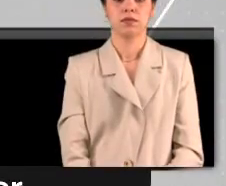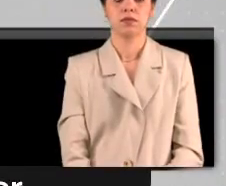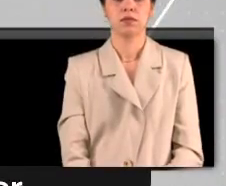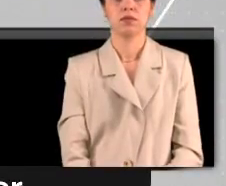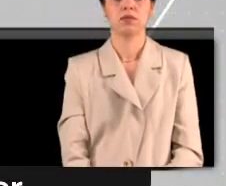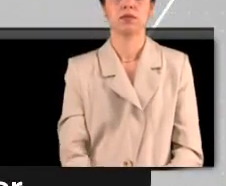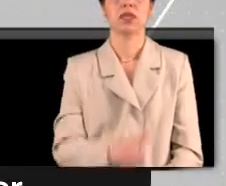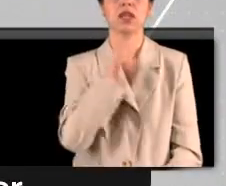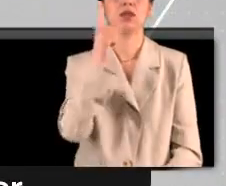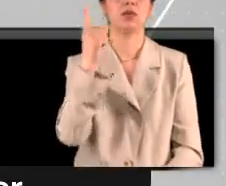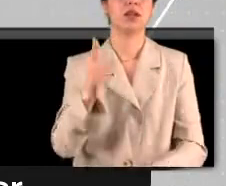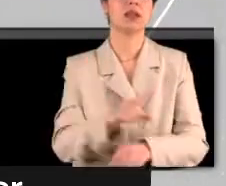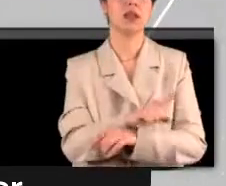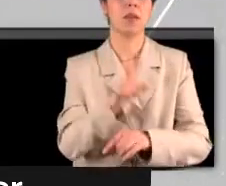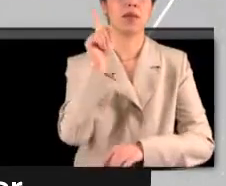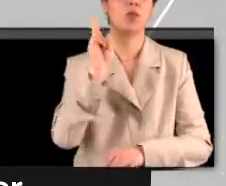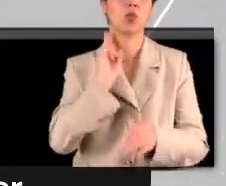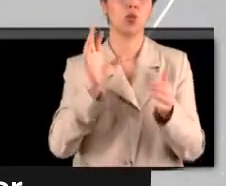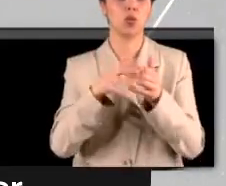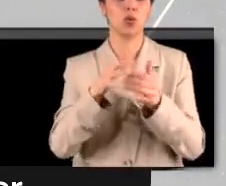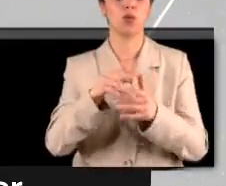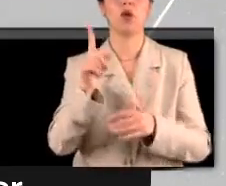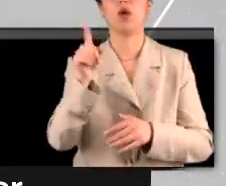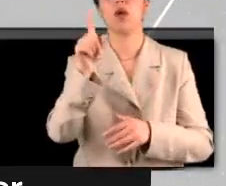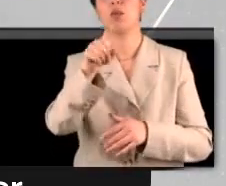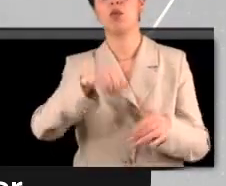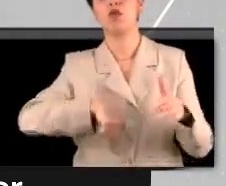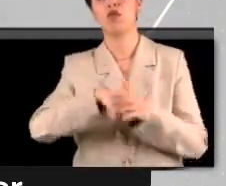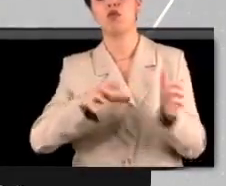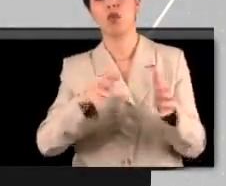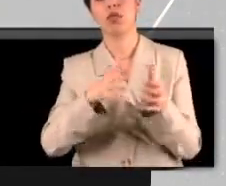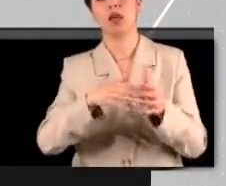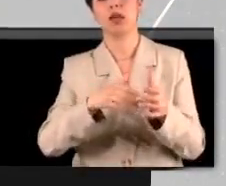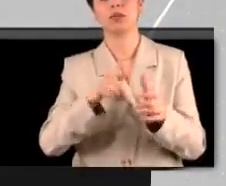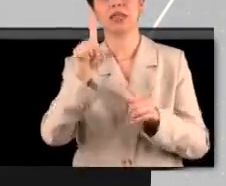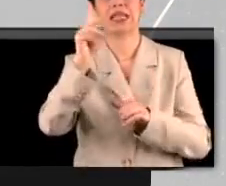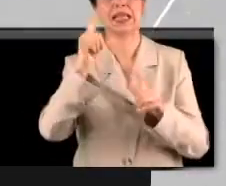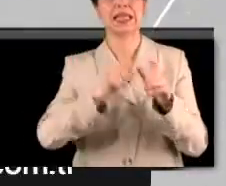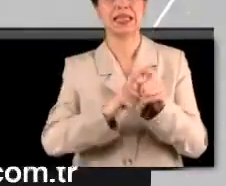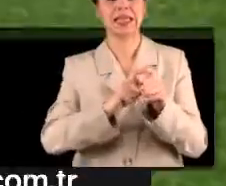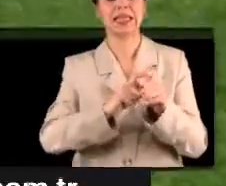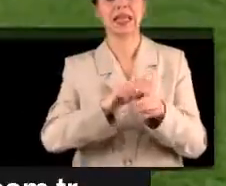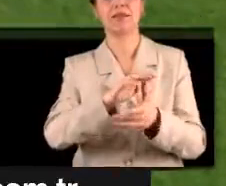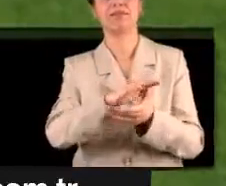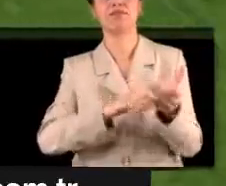Hiçbir zaman bir kulübün, bir futbol takımının ligden çekildiğini pandemi dahil